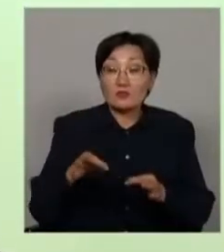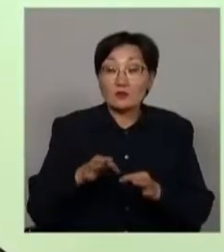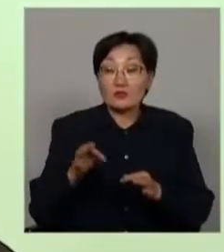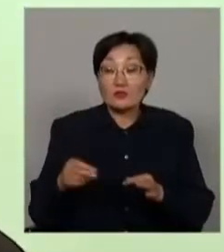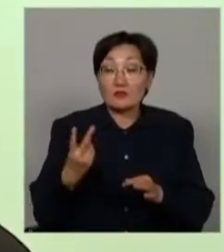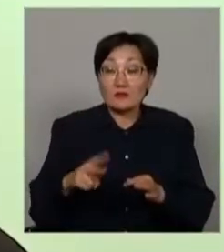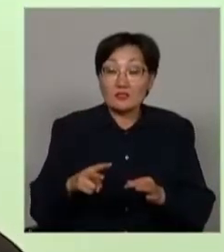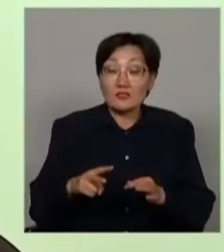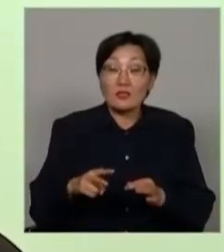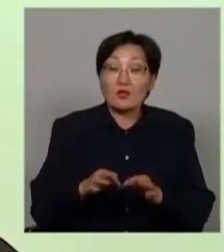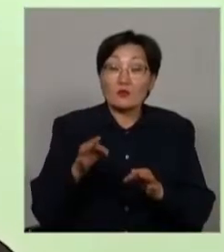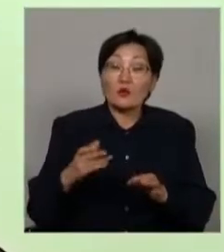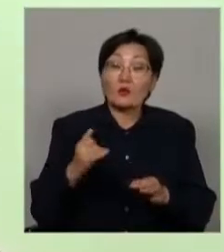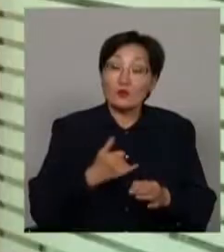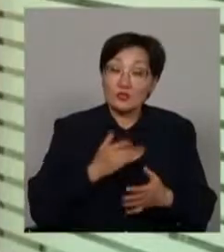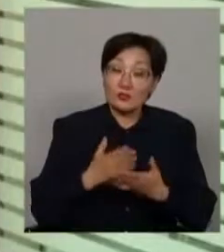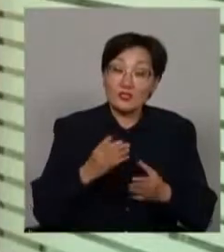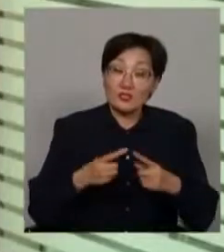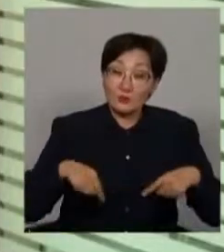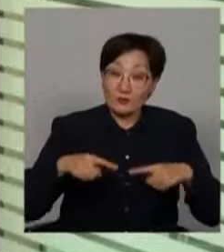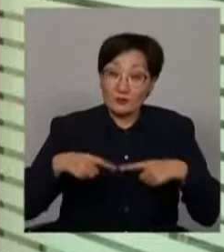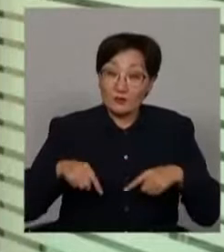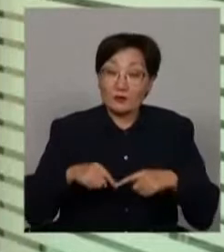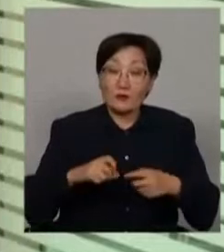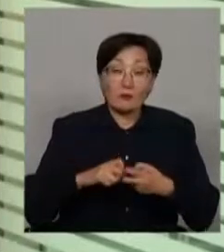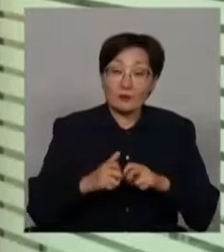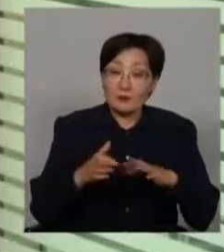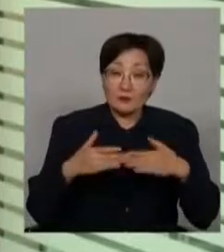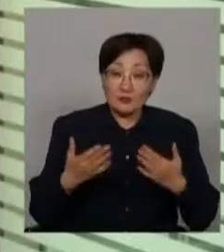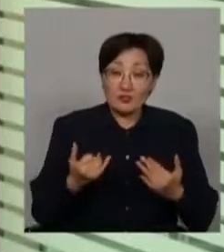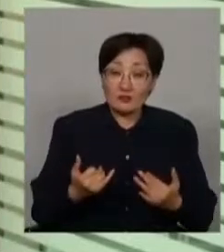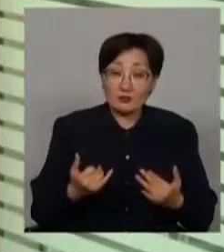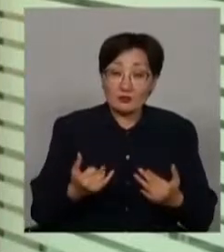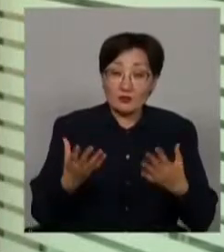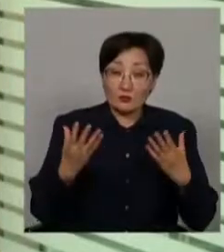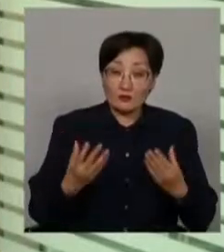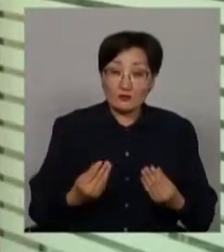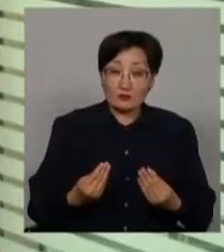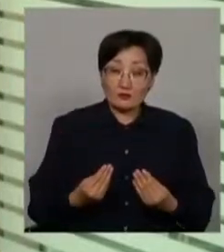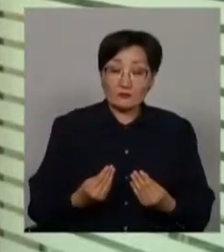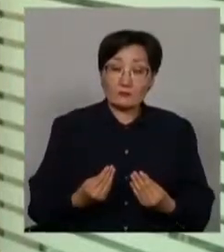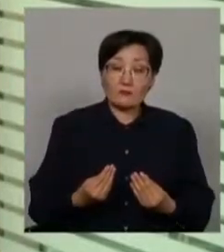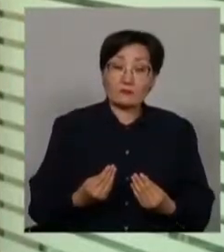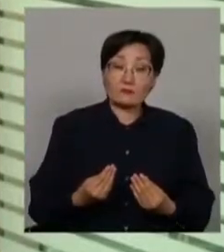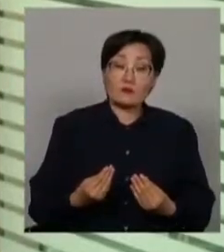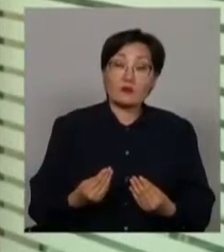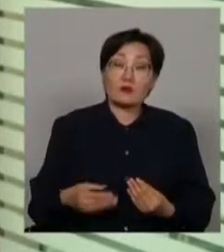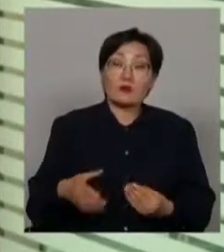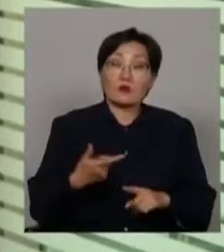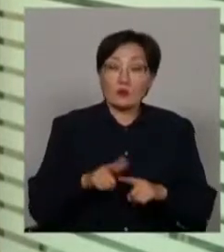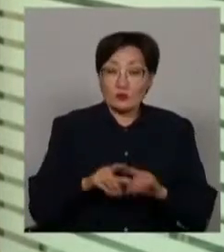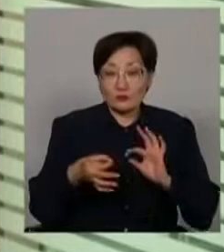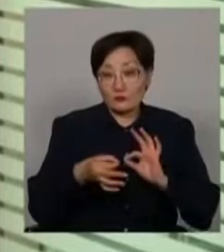20 регионах у нас сформированы штабы. Никаких проблем нет. На сегодняшний день все идет очень